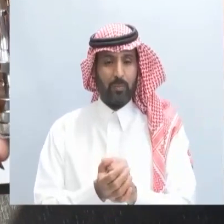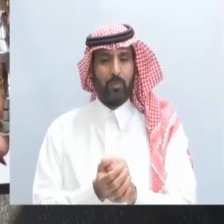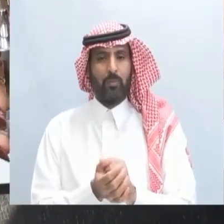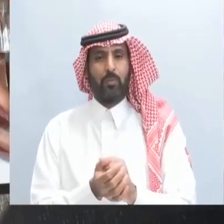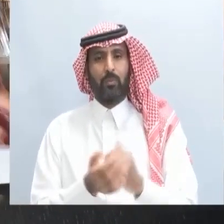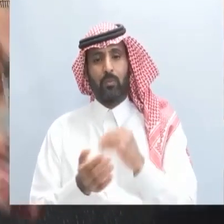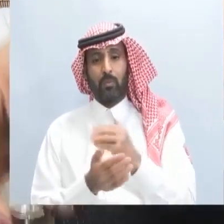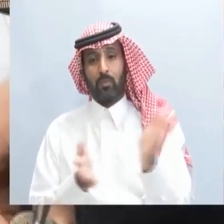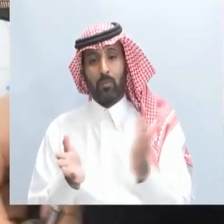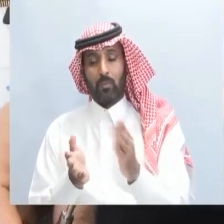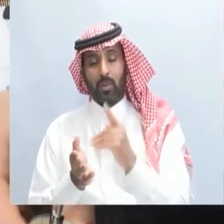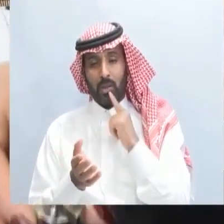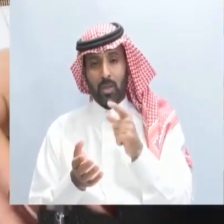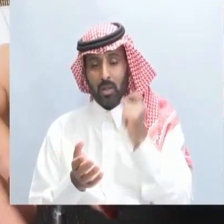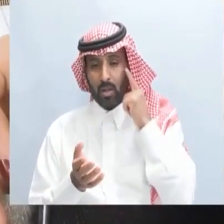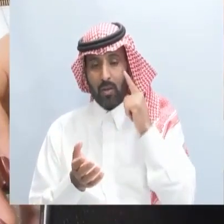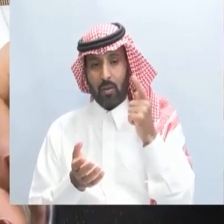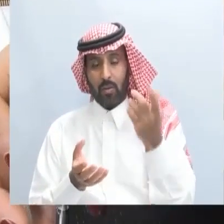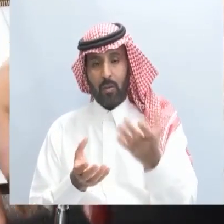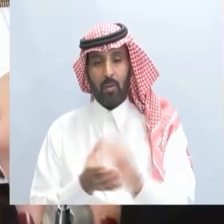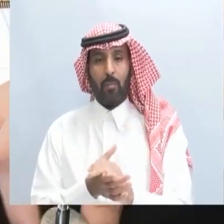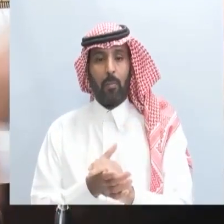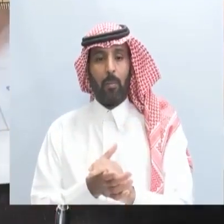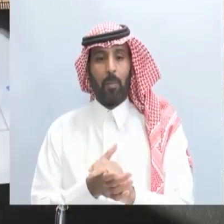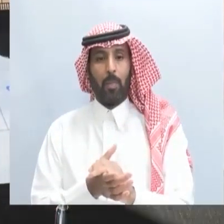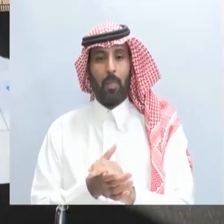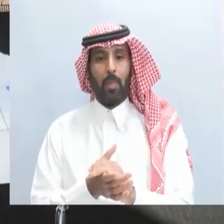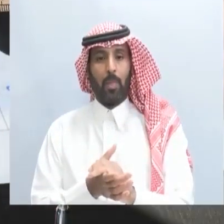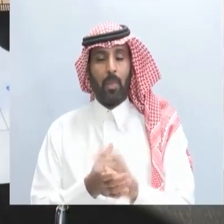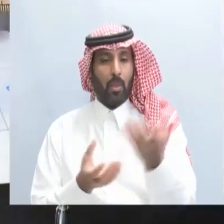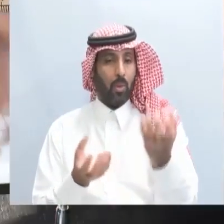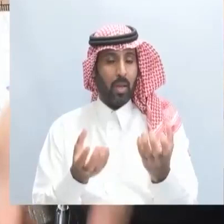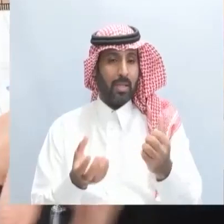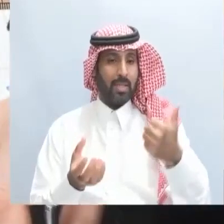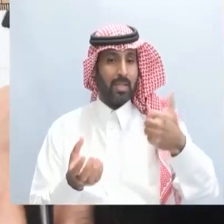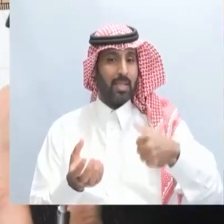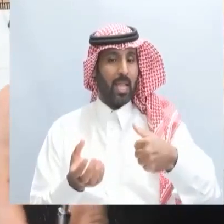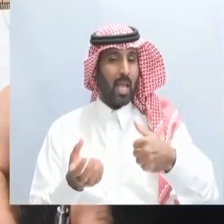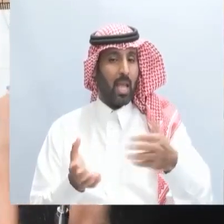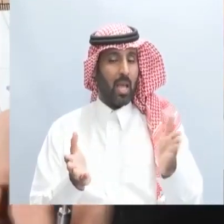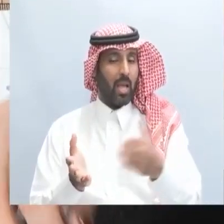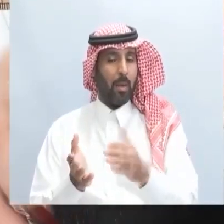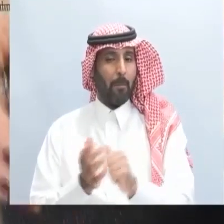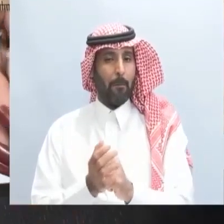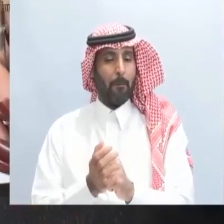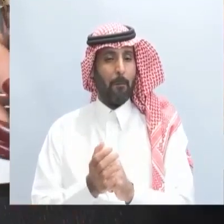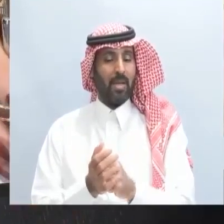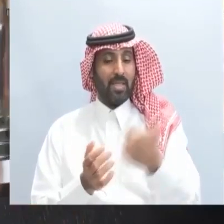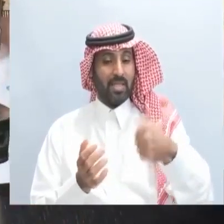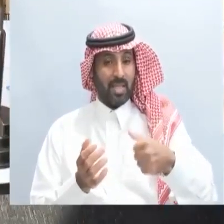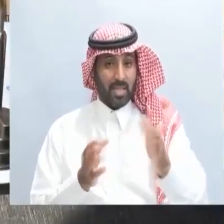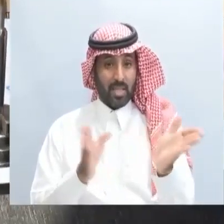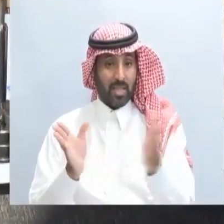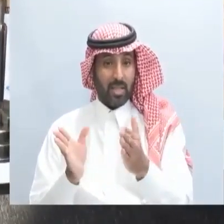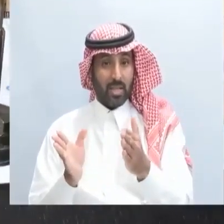تتمكن عزيزي الطالب من استيعاب ما نشرح نحن لدينا هنا كم 60 ولدينا هنا كم اصبحت 60